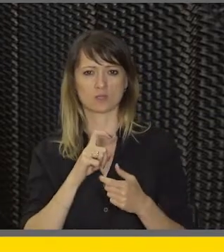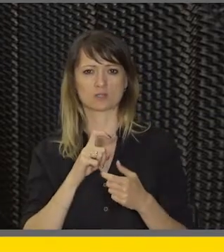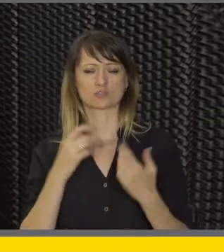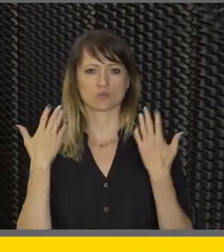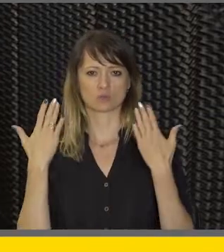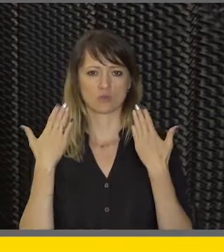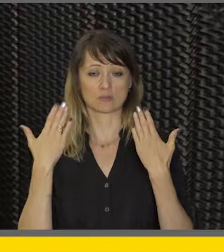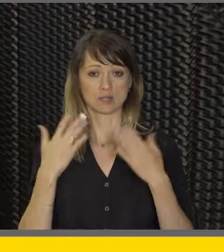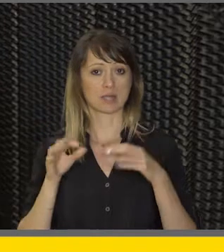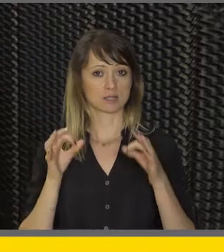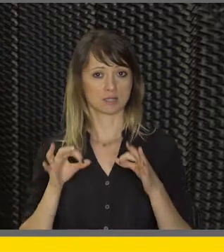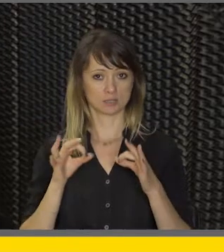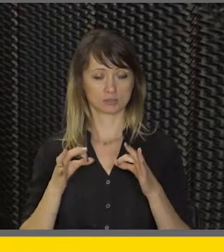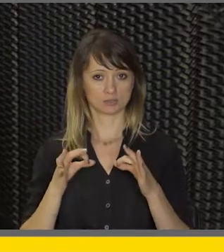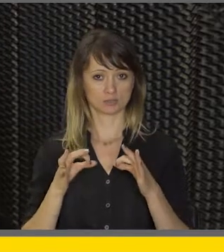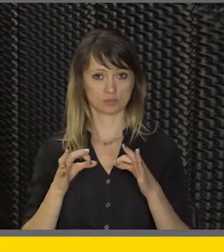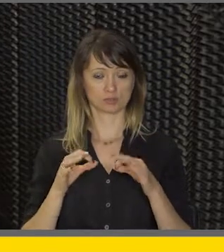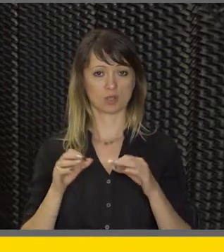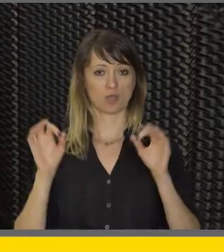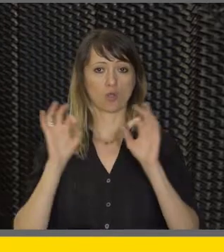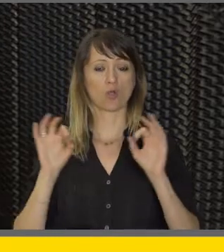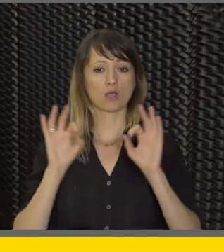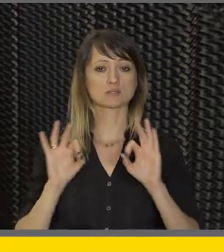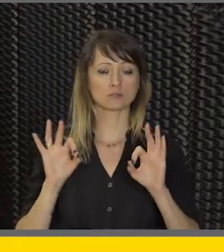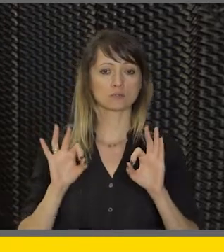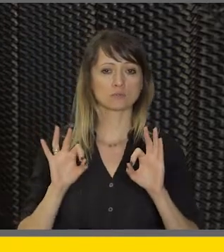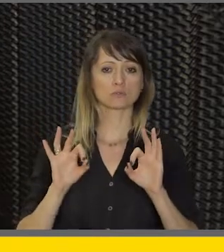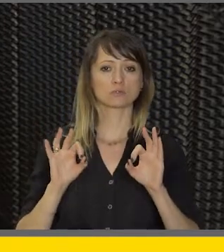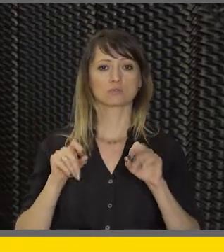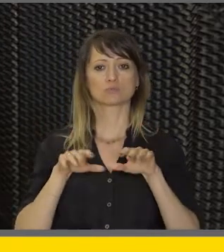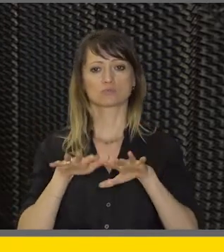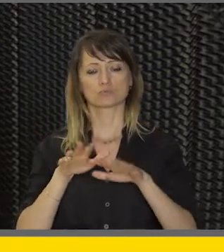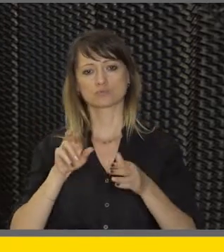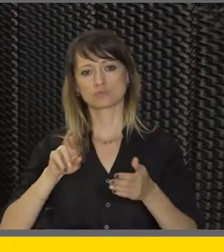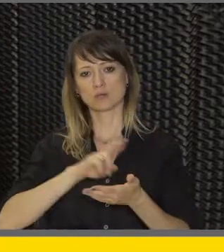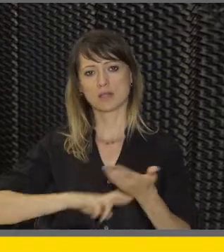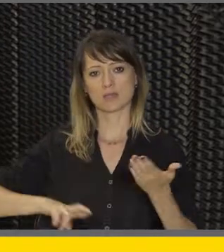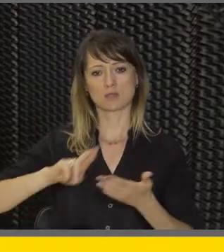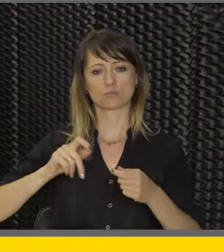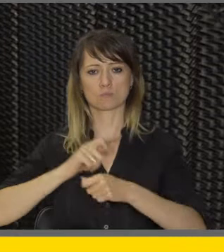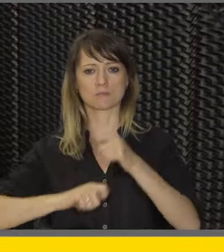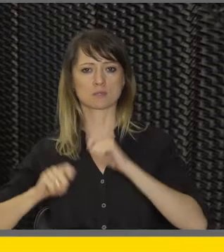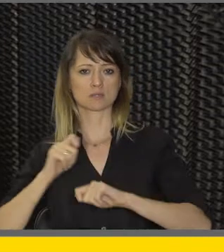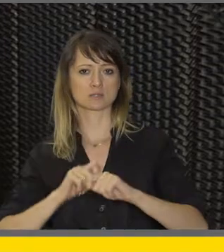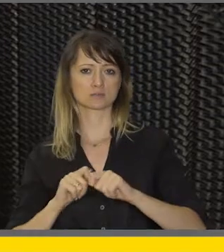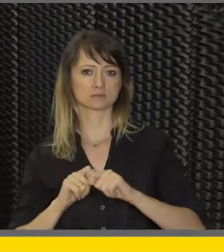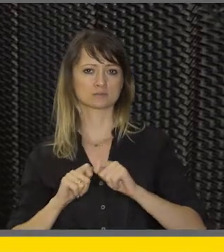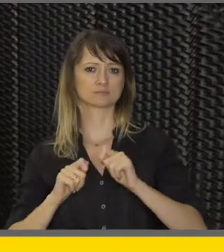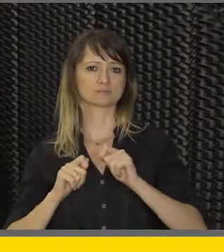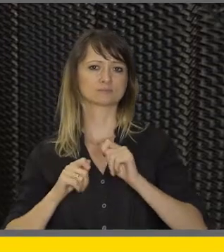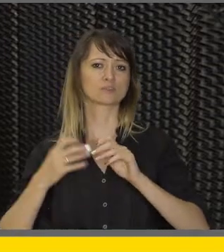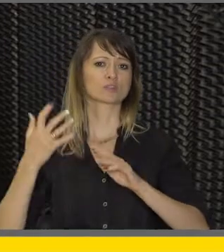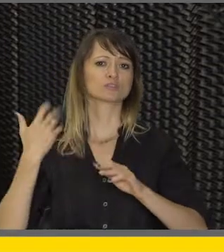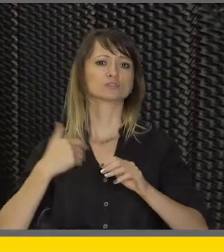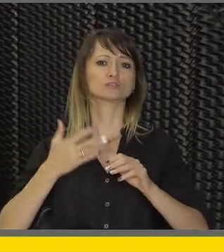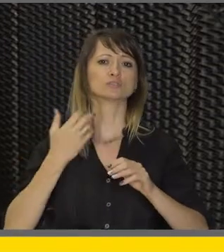dzisiaj okazuje się, że dużo regionów tych poprzemysłowych albo przemysłowych, też upatrywanych jako przemysłowe, sięga do zielonej